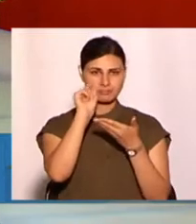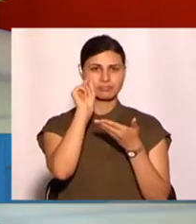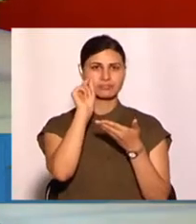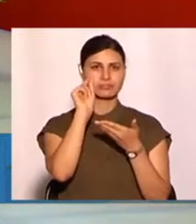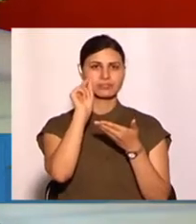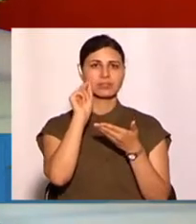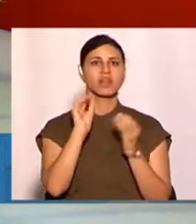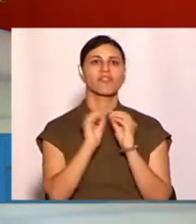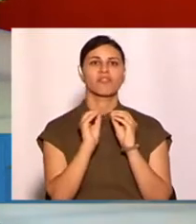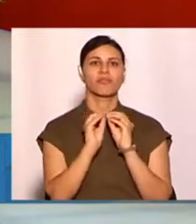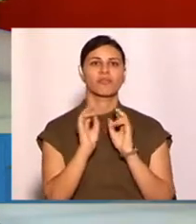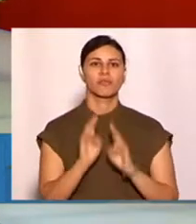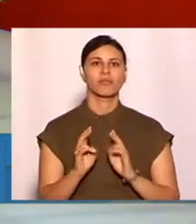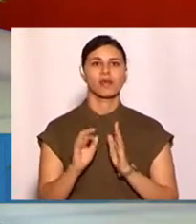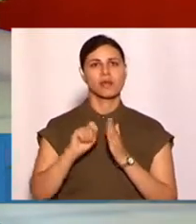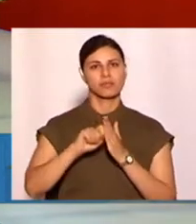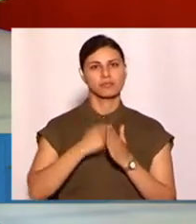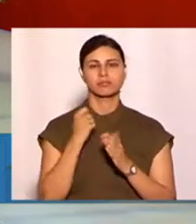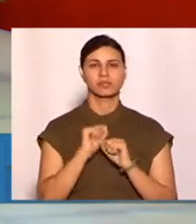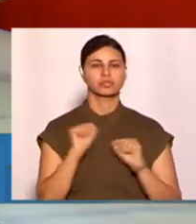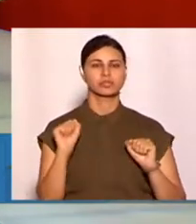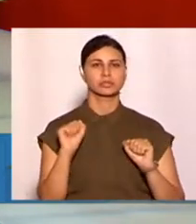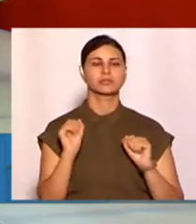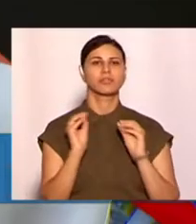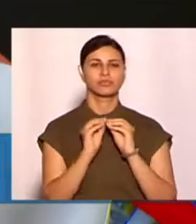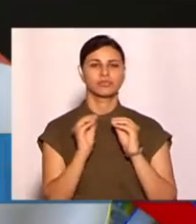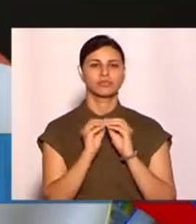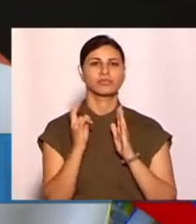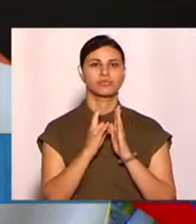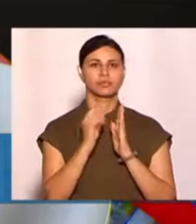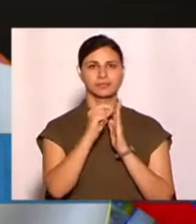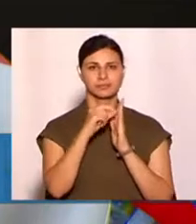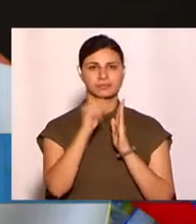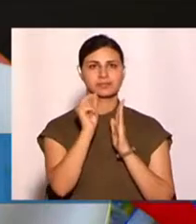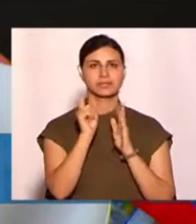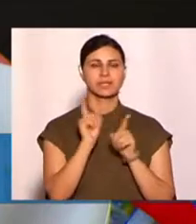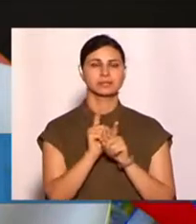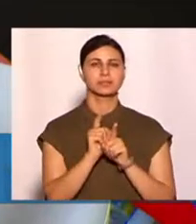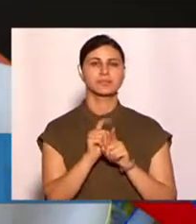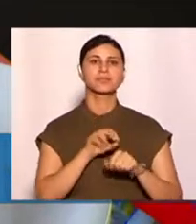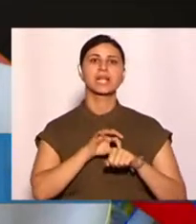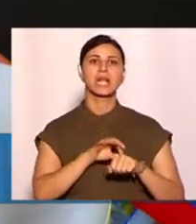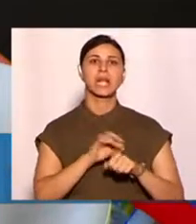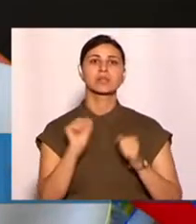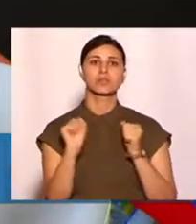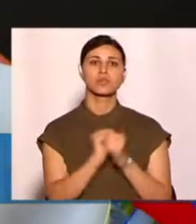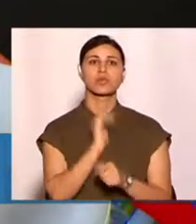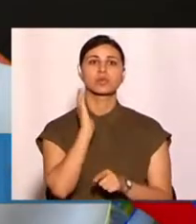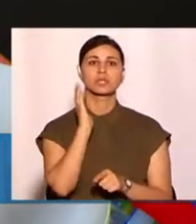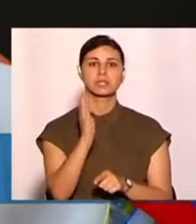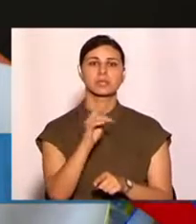არ მოიცილოთ. ეს მარკირება არის ძალიან მნიშვნელოვანი. და ასევე კანი გამოგიშრებათ